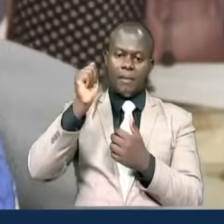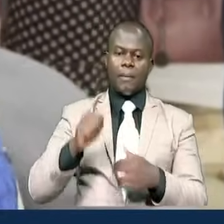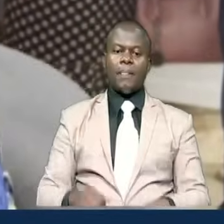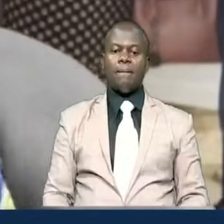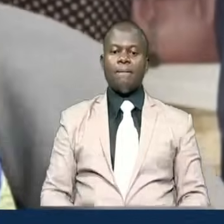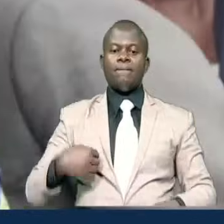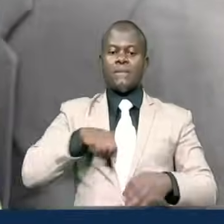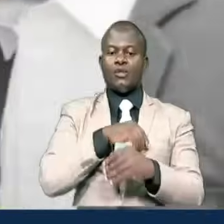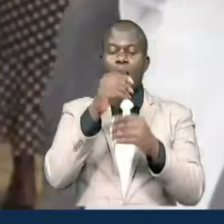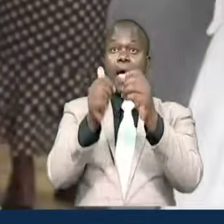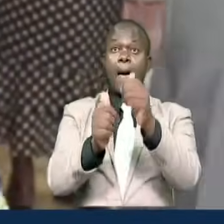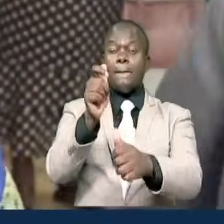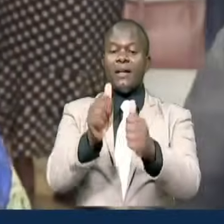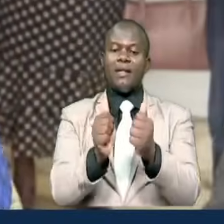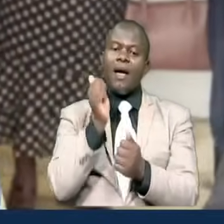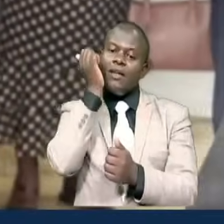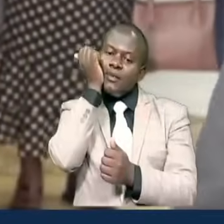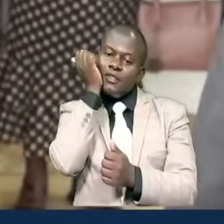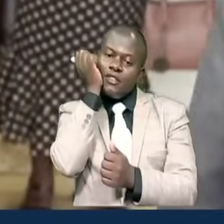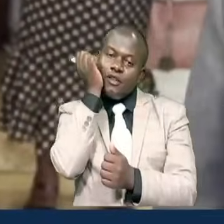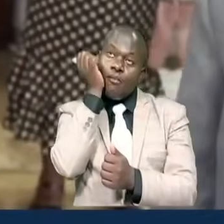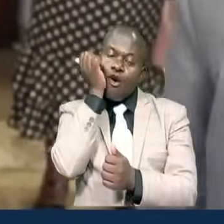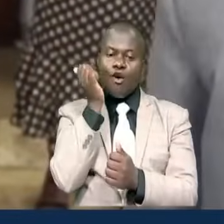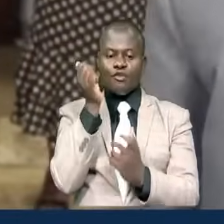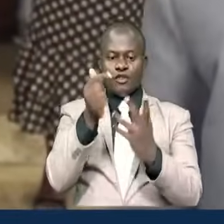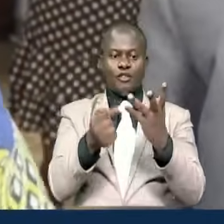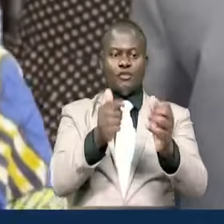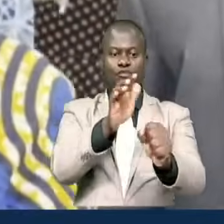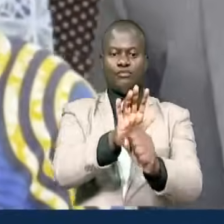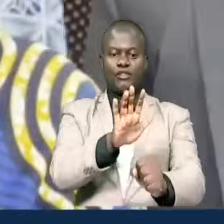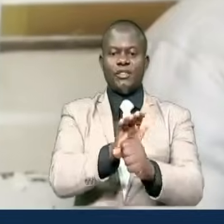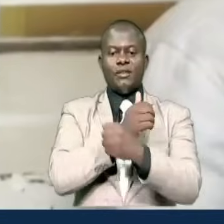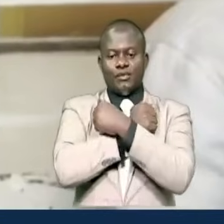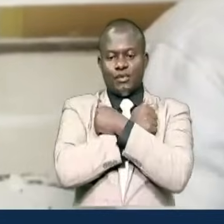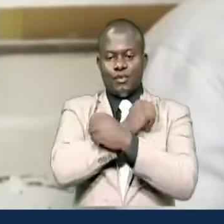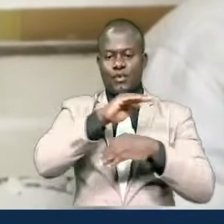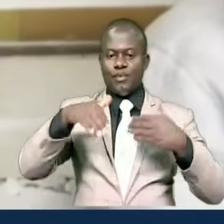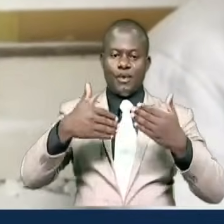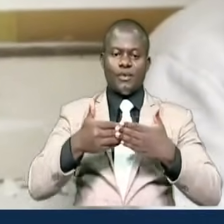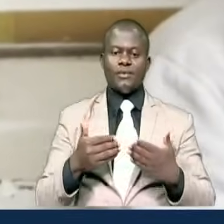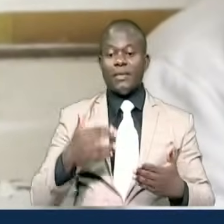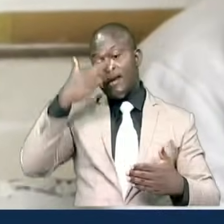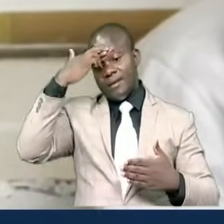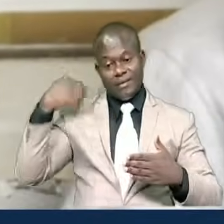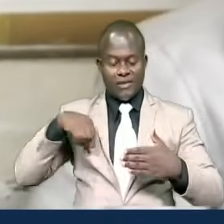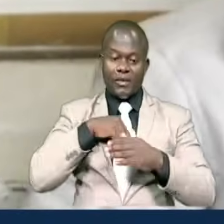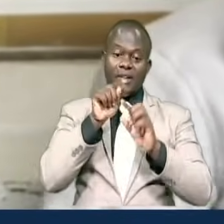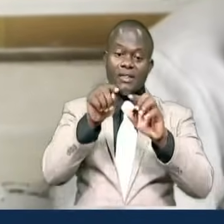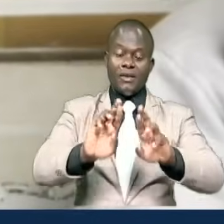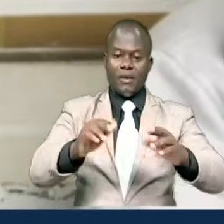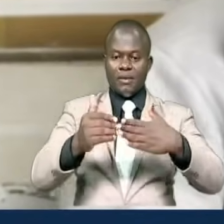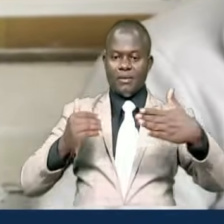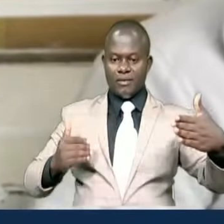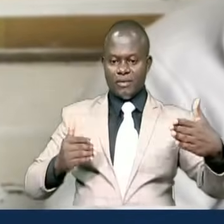tubashyiriye amata ibishyimbo ibintu byinshi nyine n'urukundo byose impamvu ngiye kare kugira ngo mbone uburyo negura umunsi